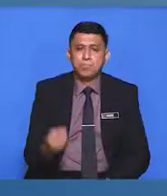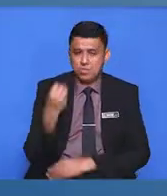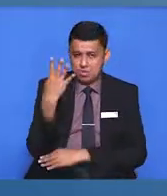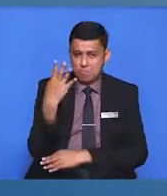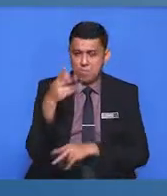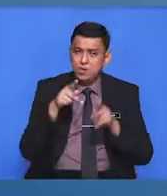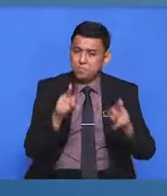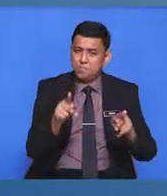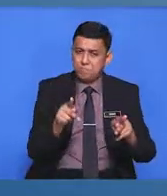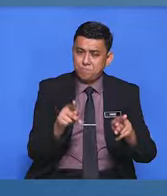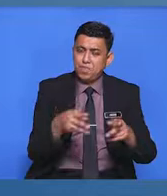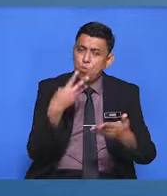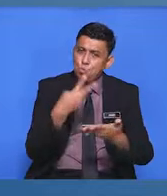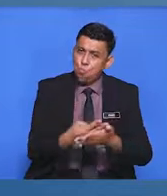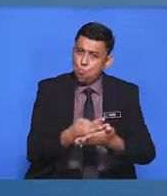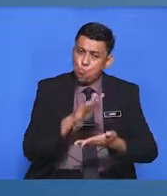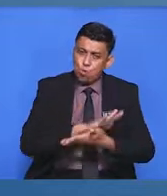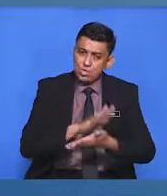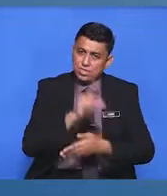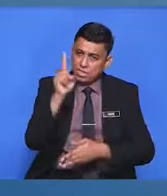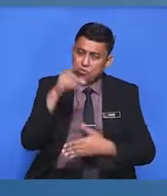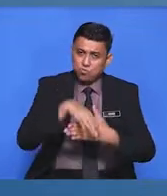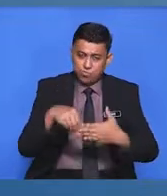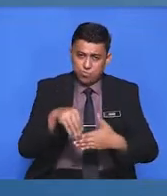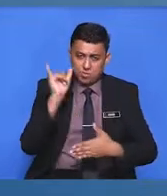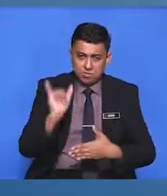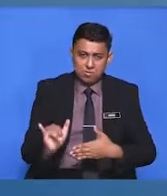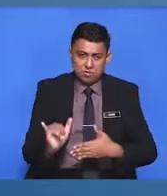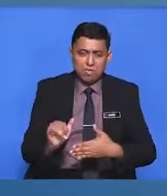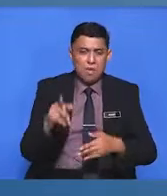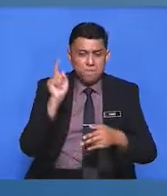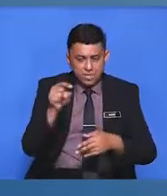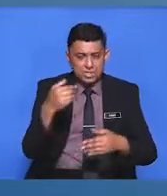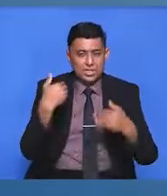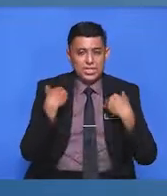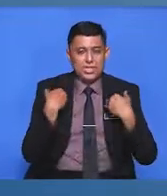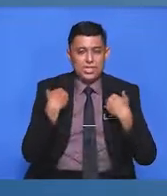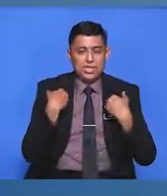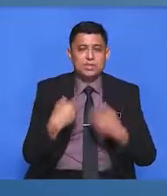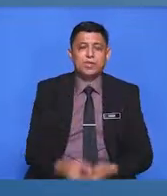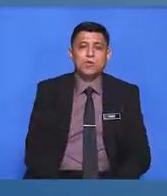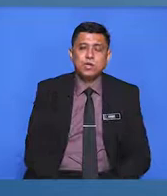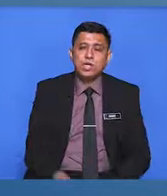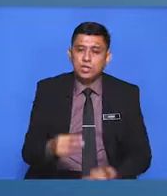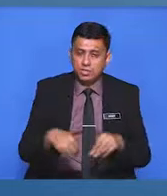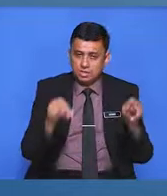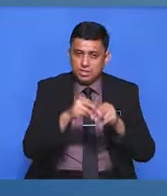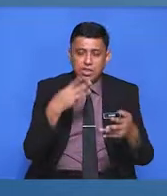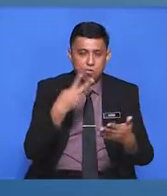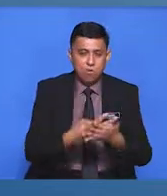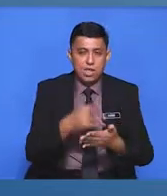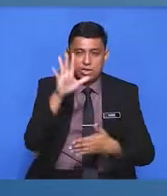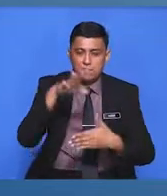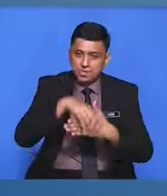Berapa kepingkah wang kertas RM1 yang perlu ada untuk mempunyai nilai wang